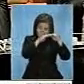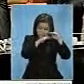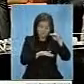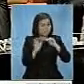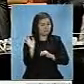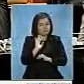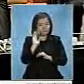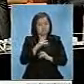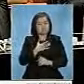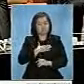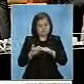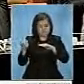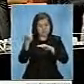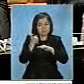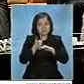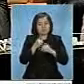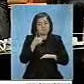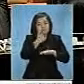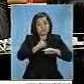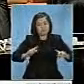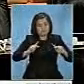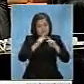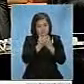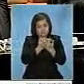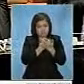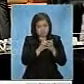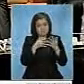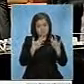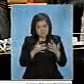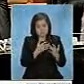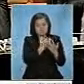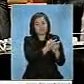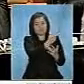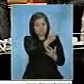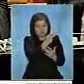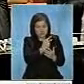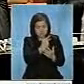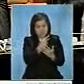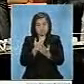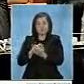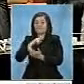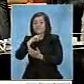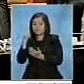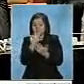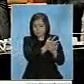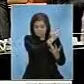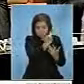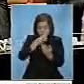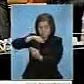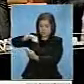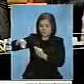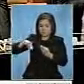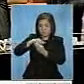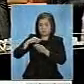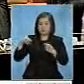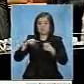จะดูแลระดับหนี้สาธารณะทั้งที่เพื่อการกู้เพื่อชดเชยงบประมาณขาดดุลซึ่งกำลังมีแนวโน้มลดลงจ